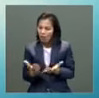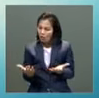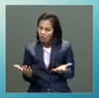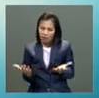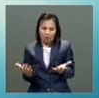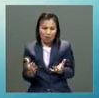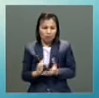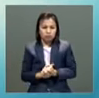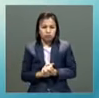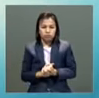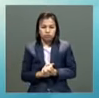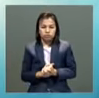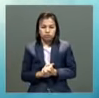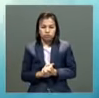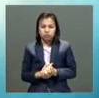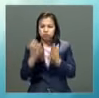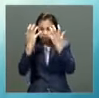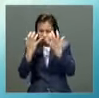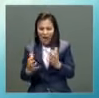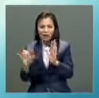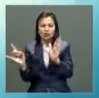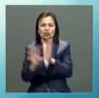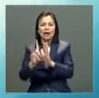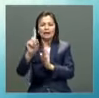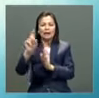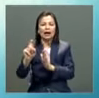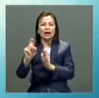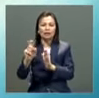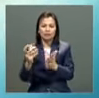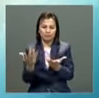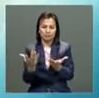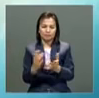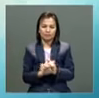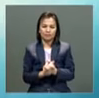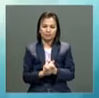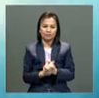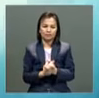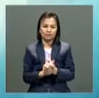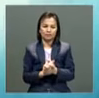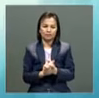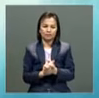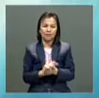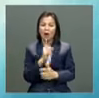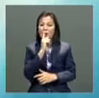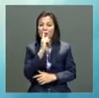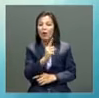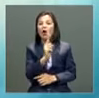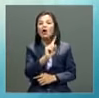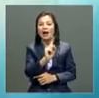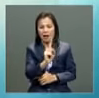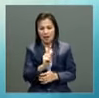จะต้องป่วยหนักและเสียชีวิตไปมากที่สุดเขาก็เลยบอกว่า